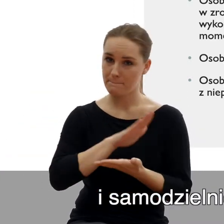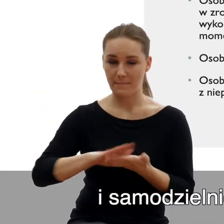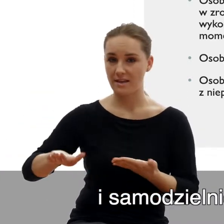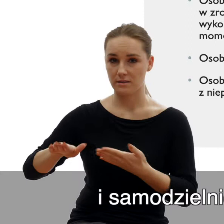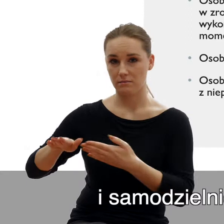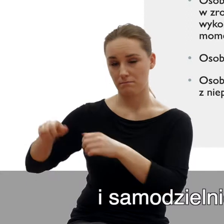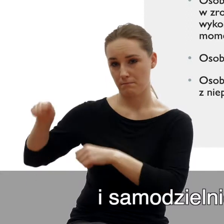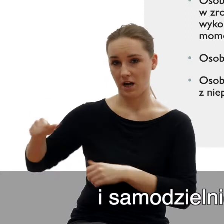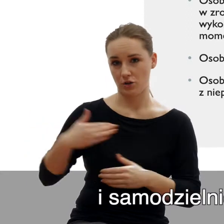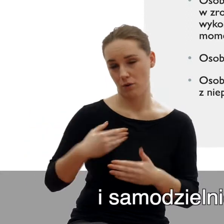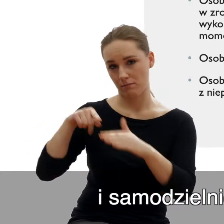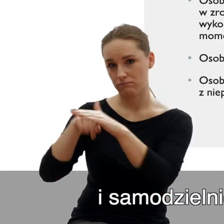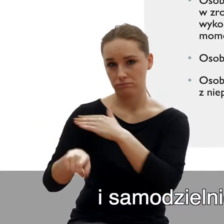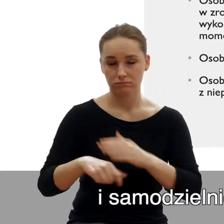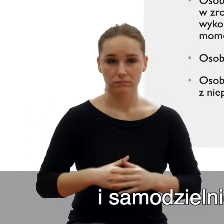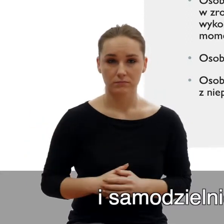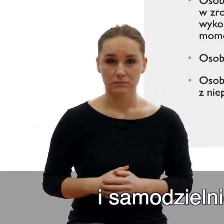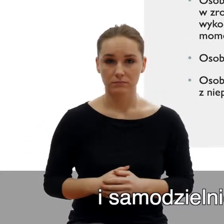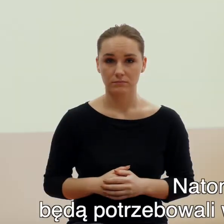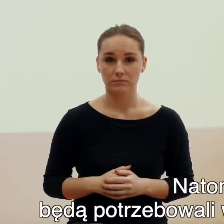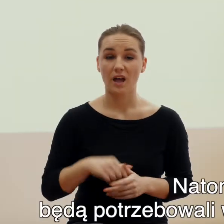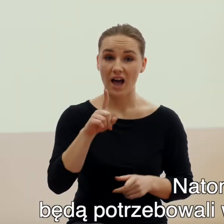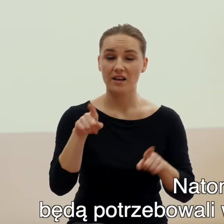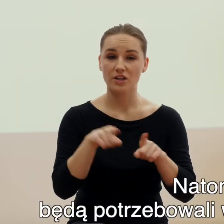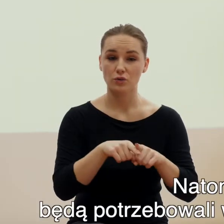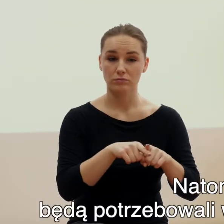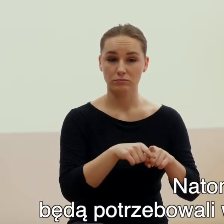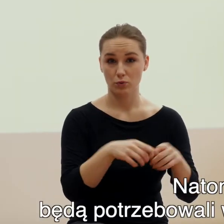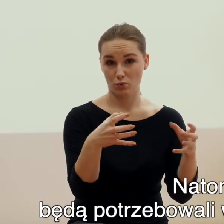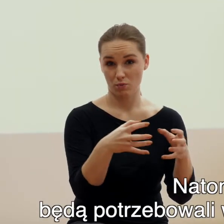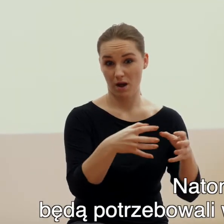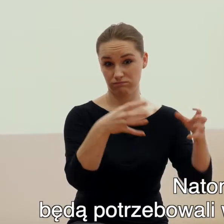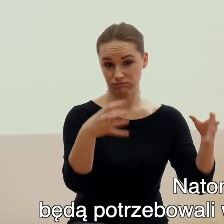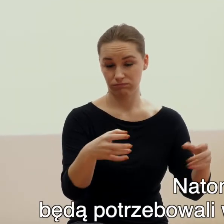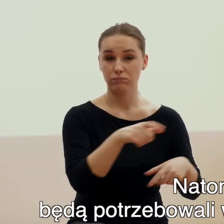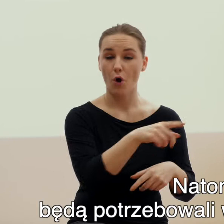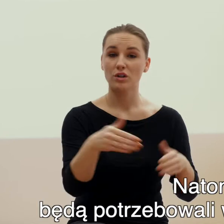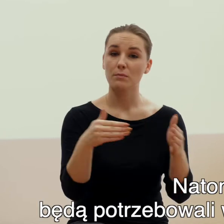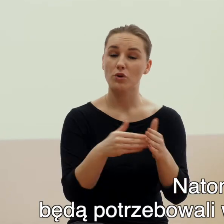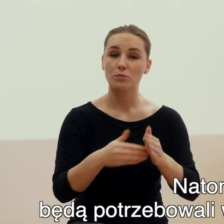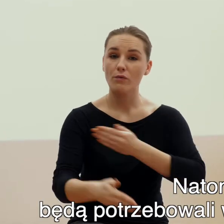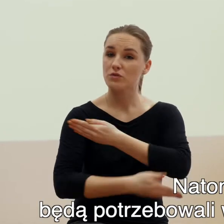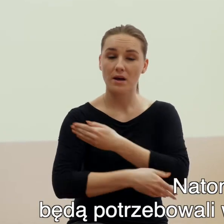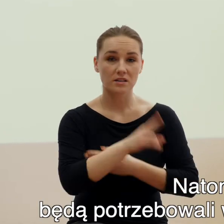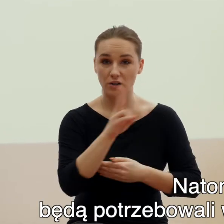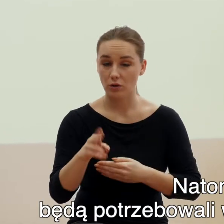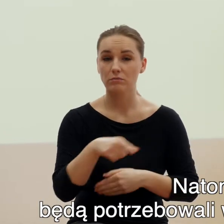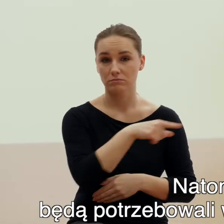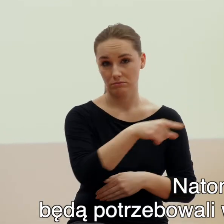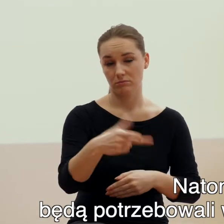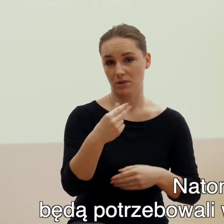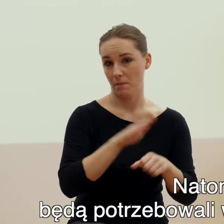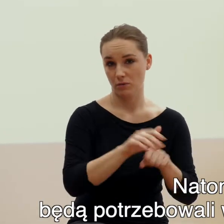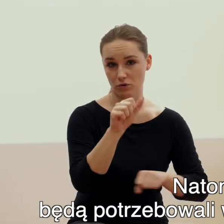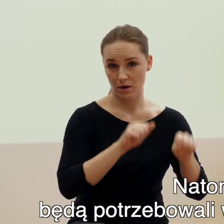samodzielnie, bez takiego obciążenia ewakuować się. Natomiast duża grupa tych ludzi, którzy będą potrzebowali wsparcia, to są osoby